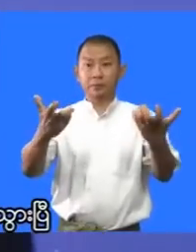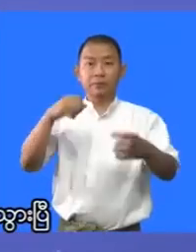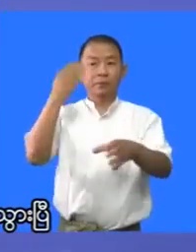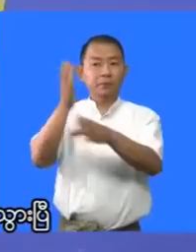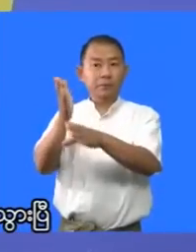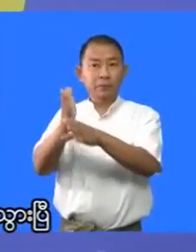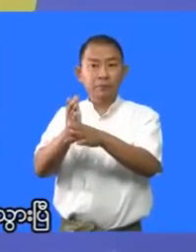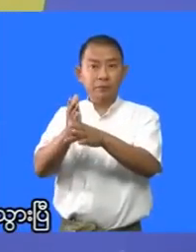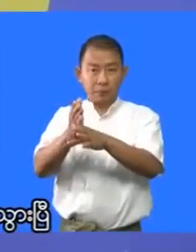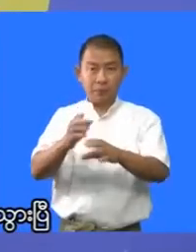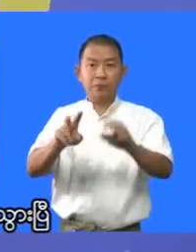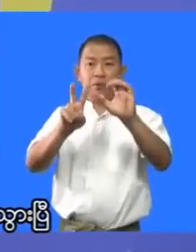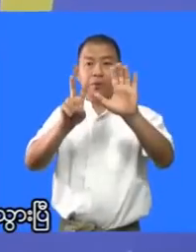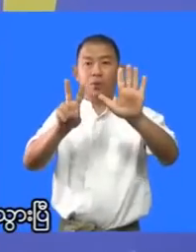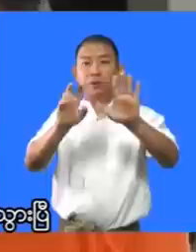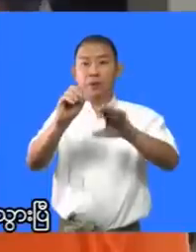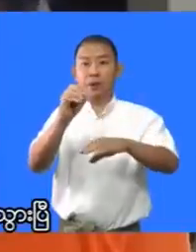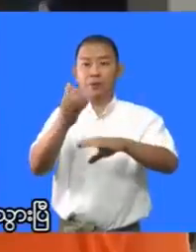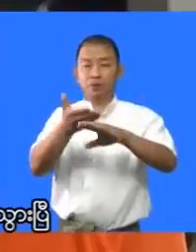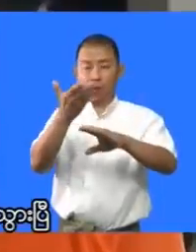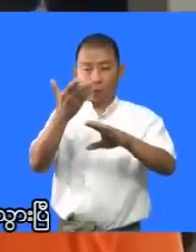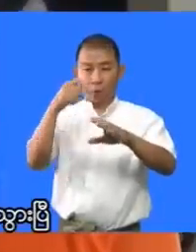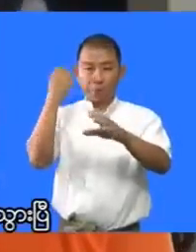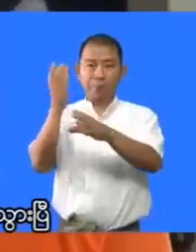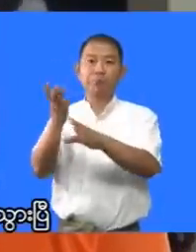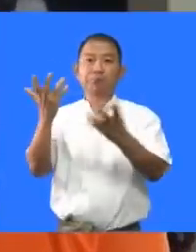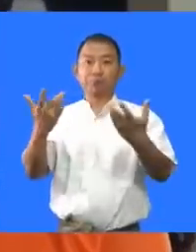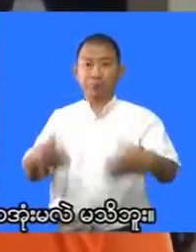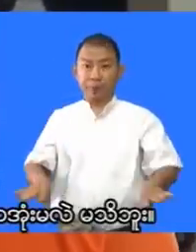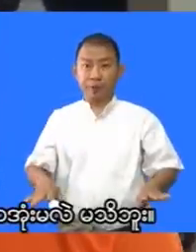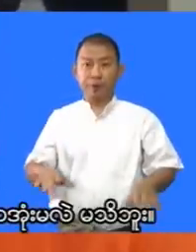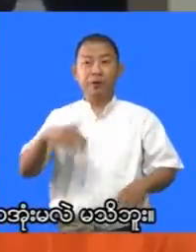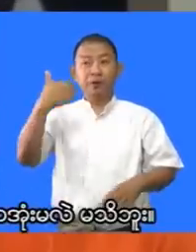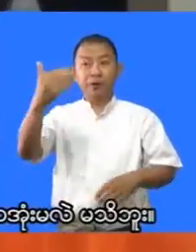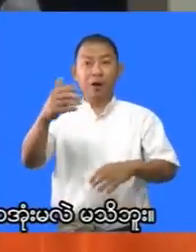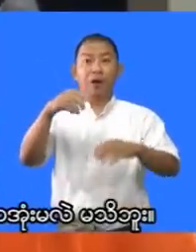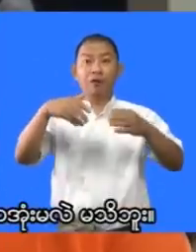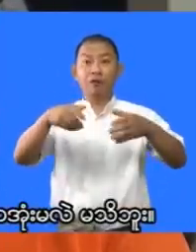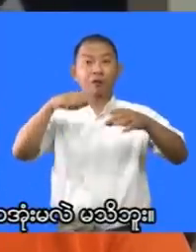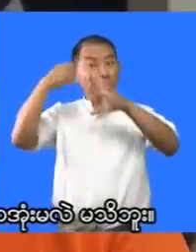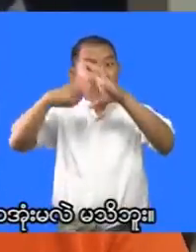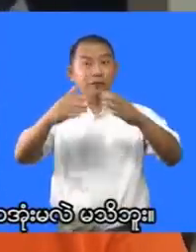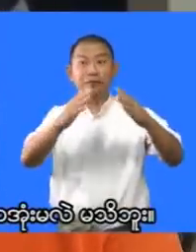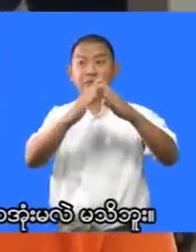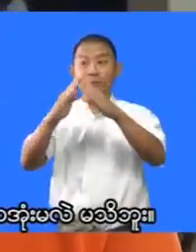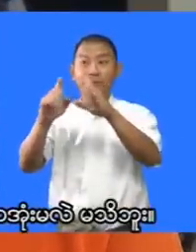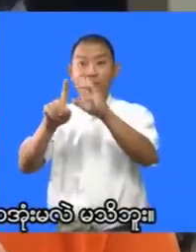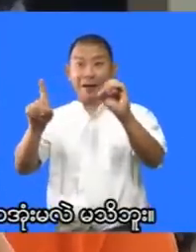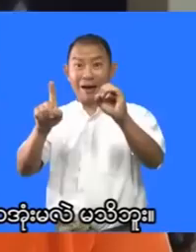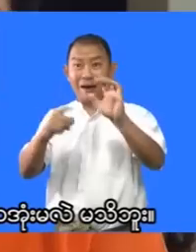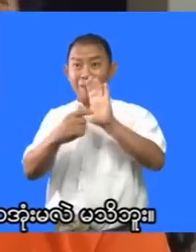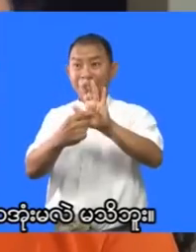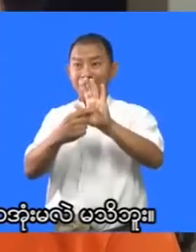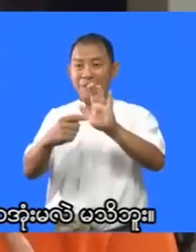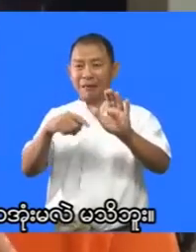B နဲ့ channel လေးပြောင်းမယ်ဆိုတာနဲ့အခုကားက80ကျော်စန်းစာပြီးသွားပြီ ခုနရုံတရားဆိုလို့ရှိရင်တော့ဘယ်လို quality တွေ